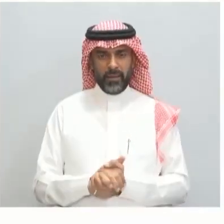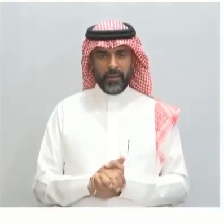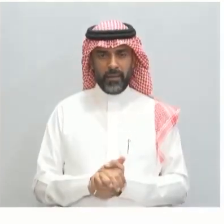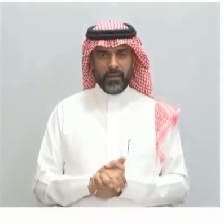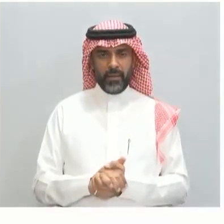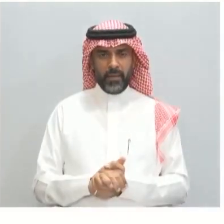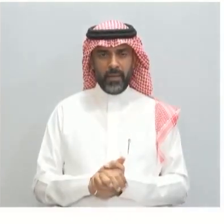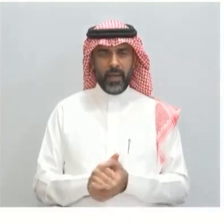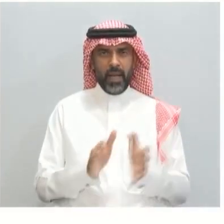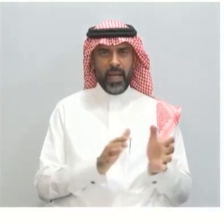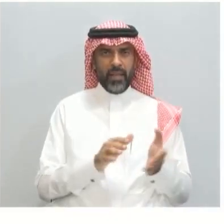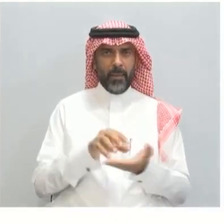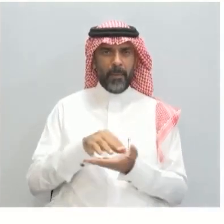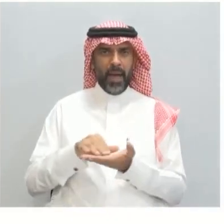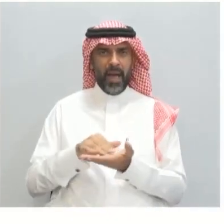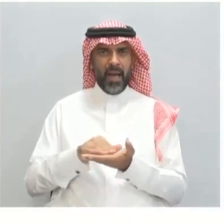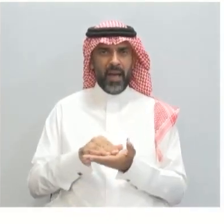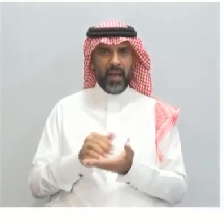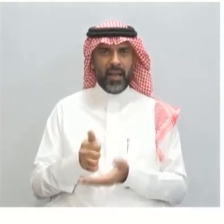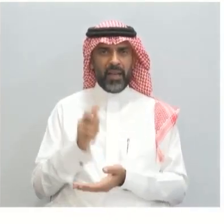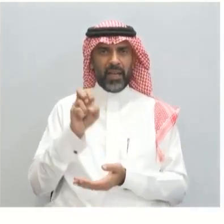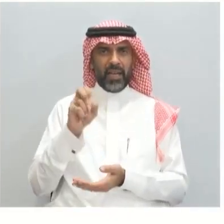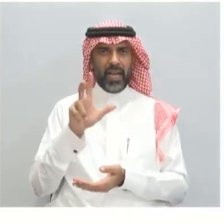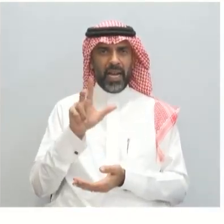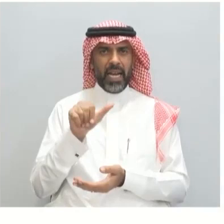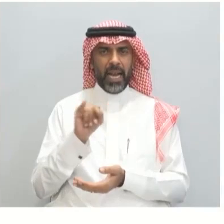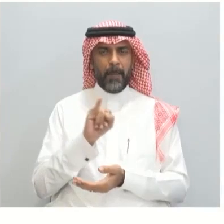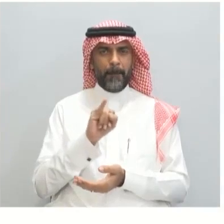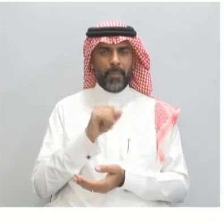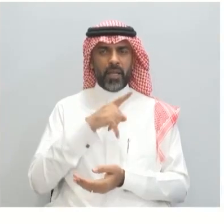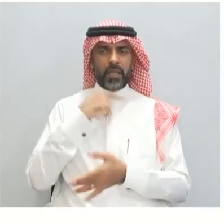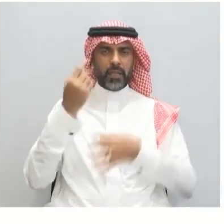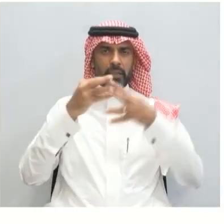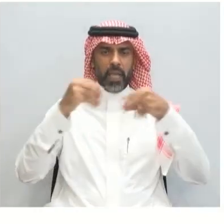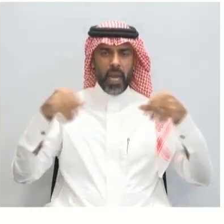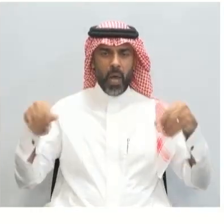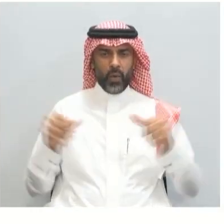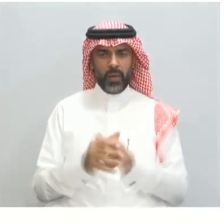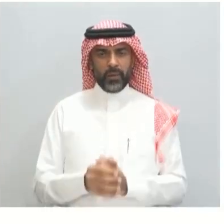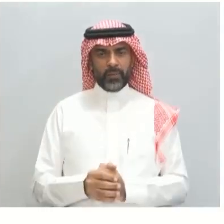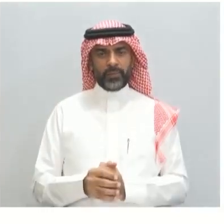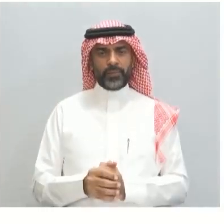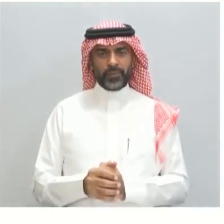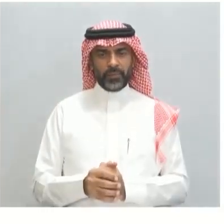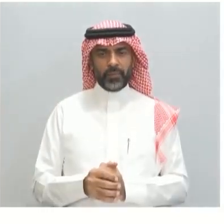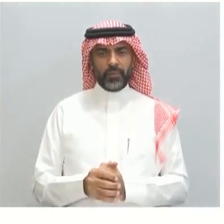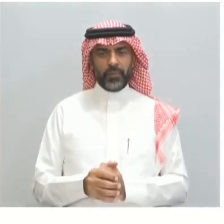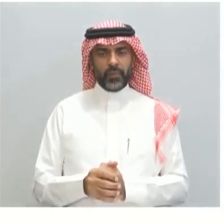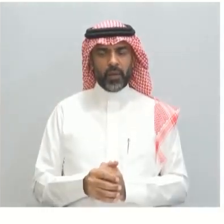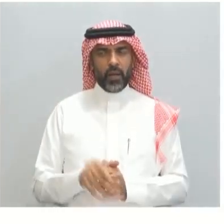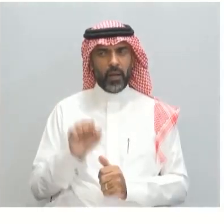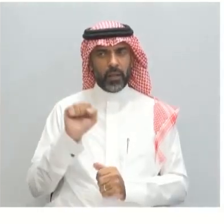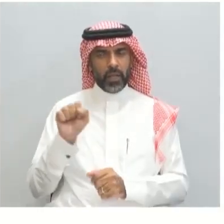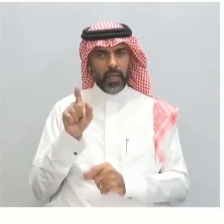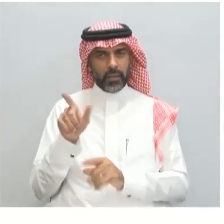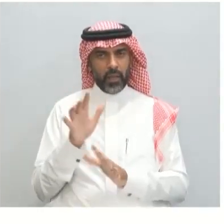ونباتيه ومن ثم انتقلنا الى الدرس الساب الاقاليم الصحراويه بماذا يتميز